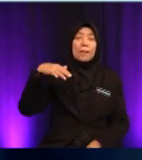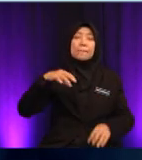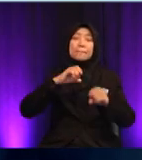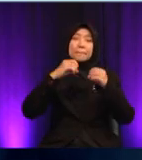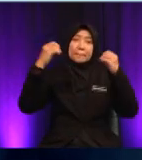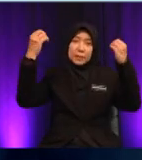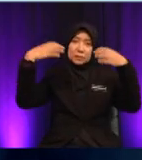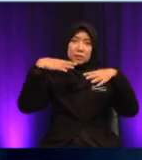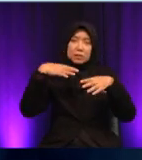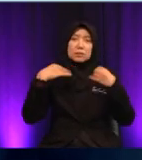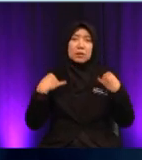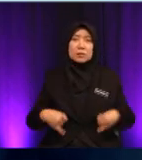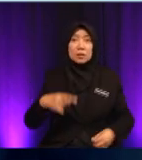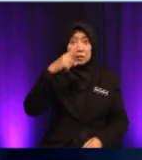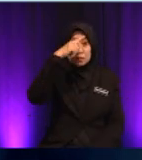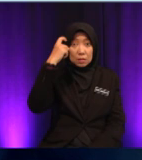jasa Hitam